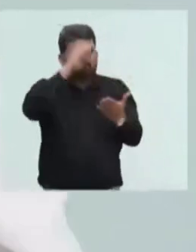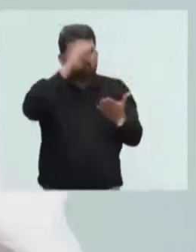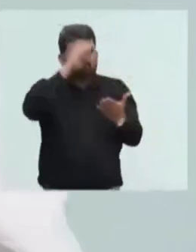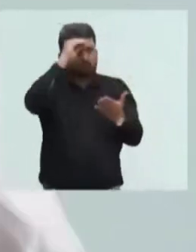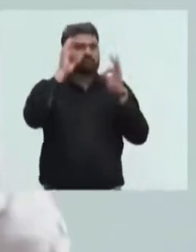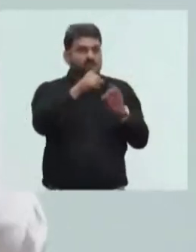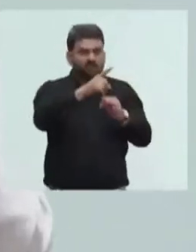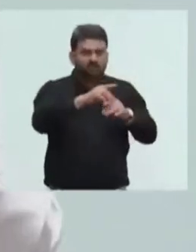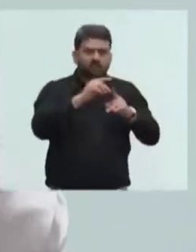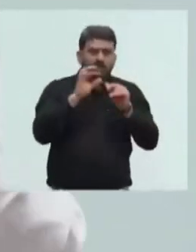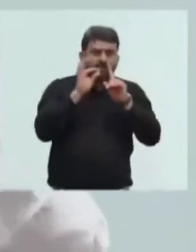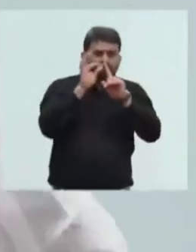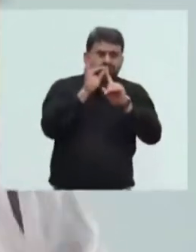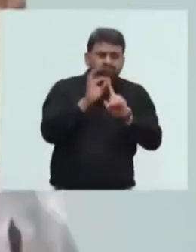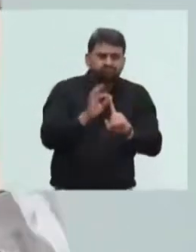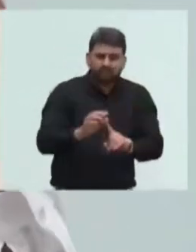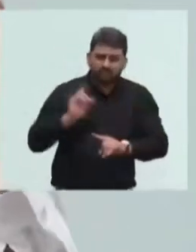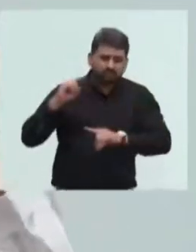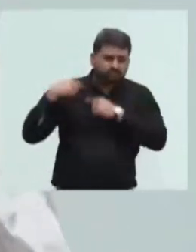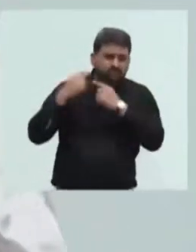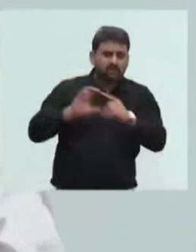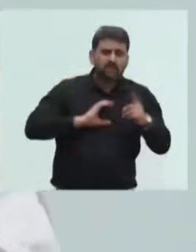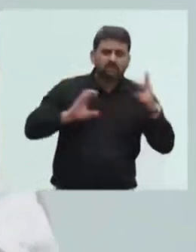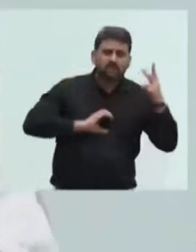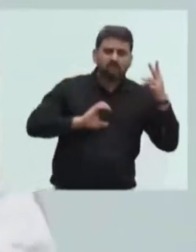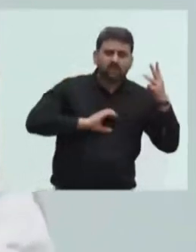वह आप निरंतरता